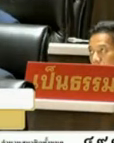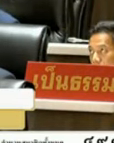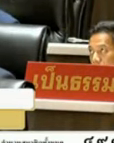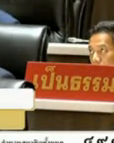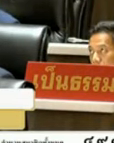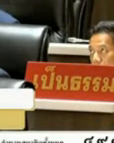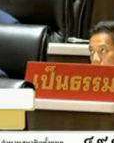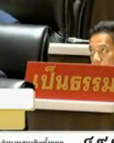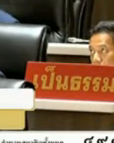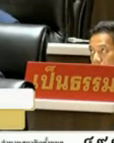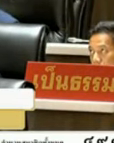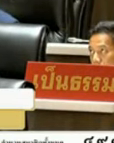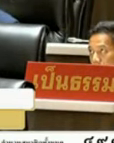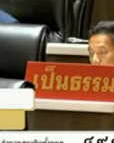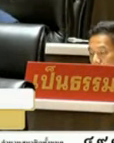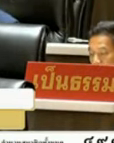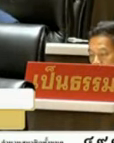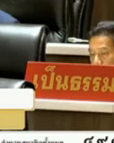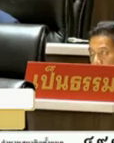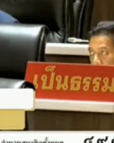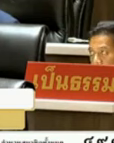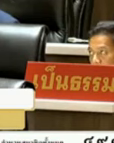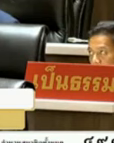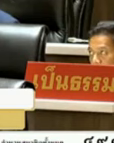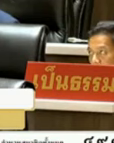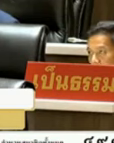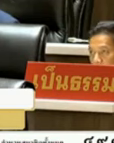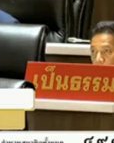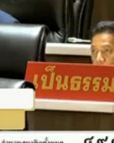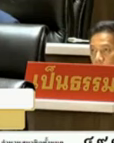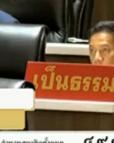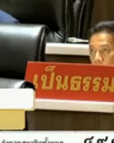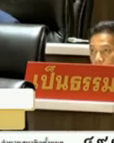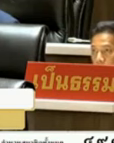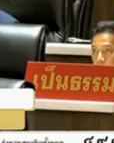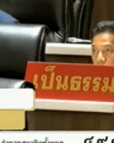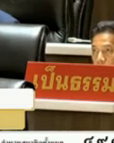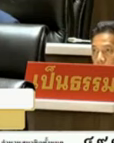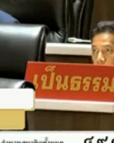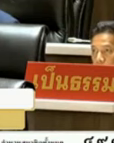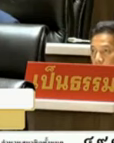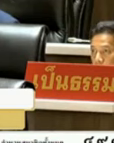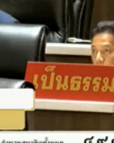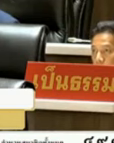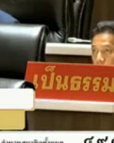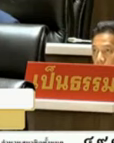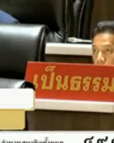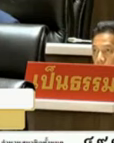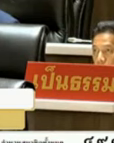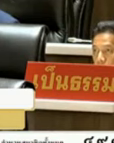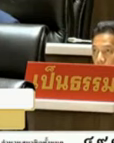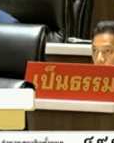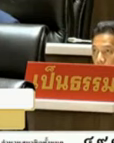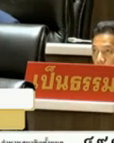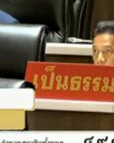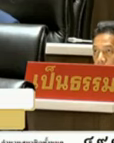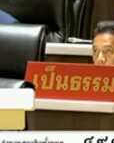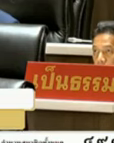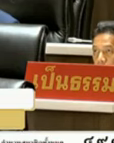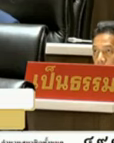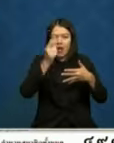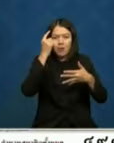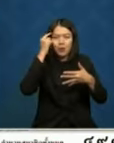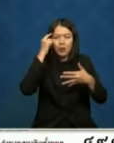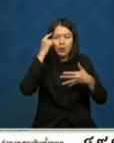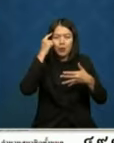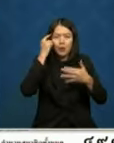ยู่ไหนฮะเขาชื่ออะไรครับอยู่ชั้นไหนผมไม่รู้หรอกว่าอยู่ชั้นไหนแ